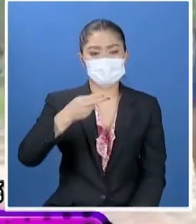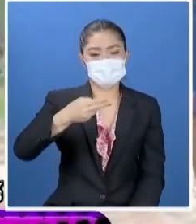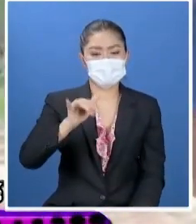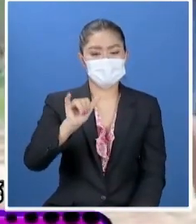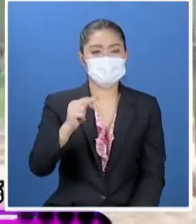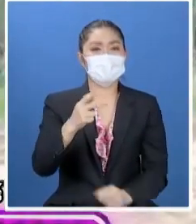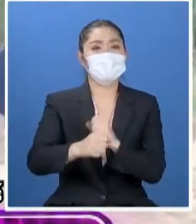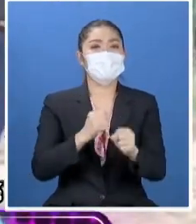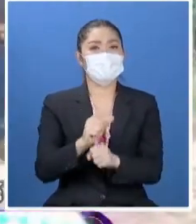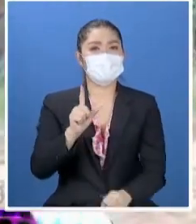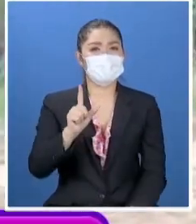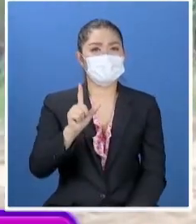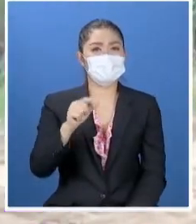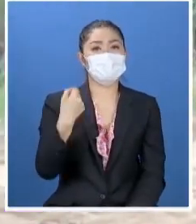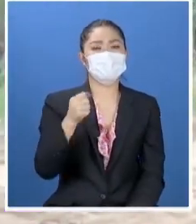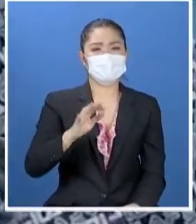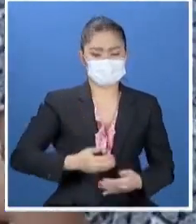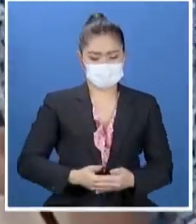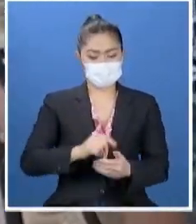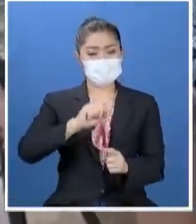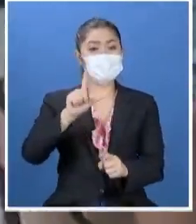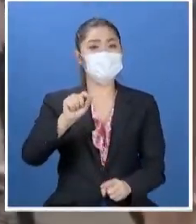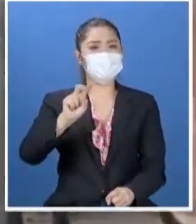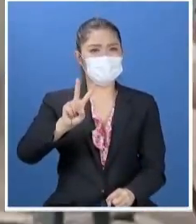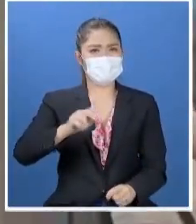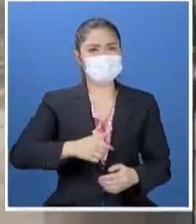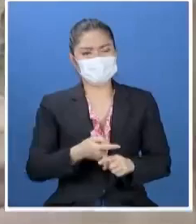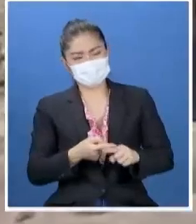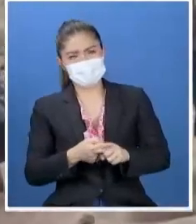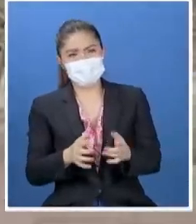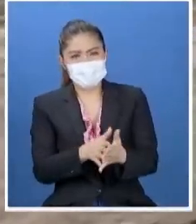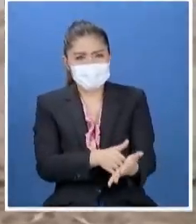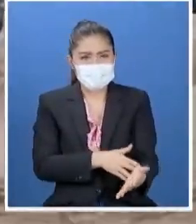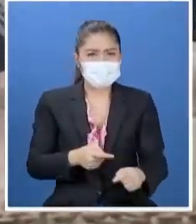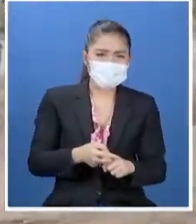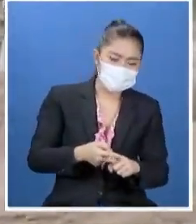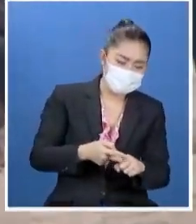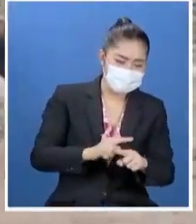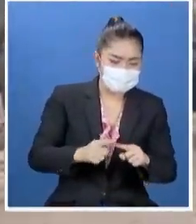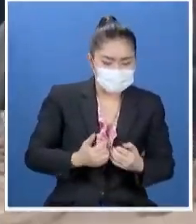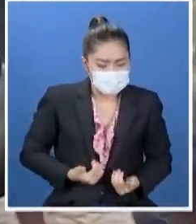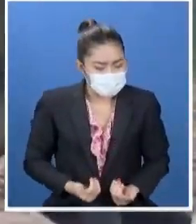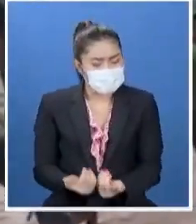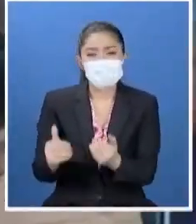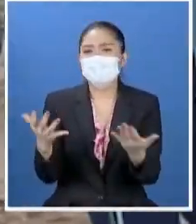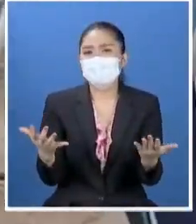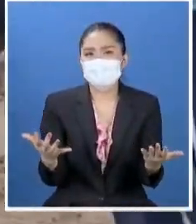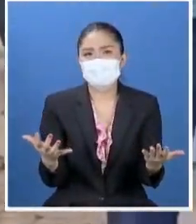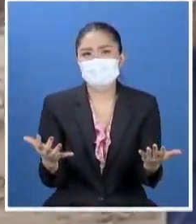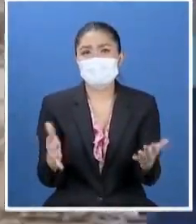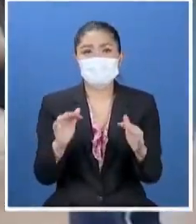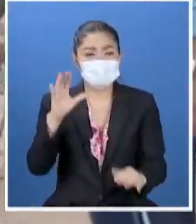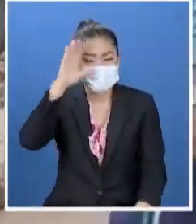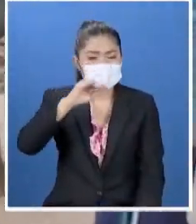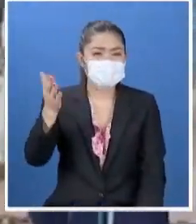ปีตั้งท้องได้22เดือนค่ะมีอาการเจ็บท้องมาหลายวันแล้วนะคะแต่ว่าไม่ออกลูกสักทีค่ะจ